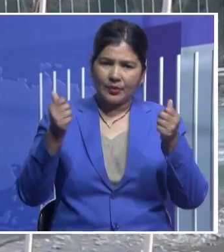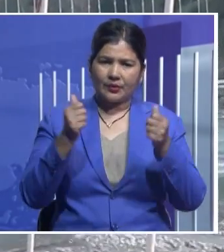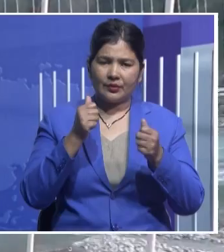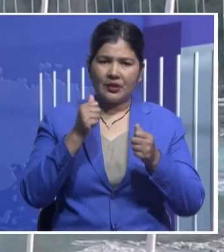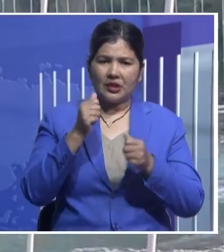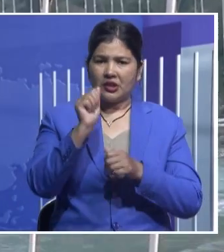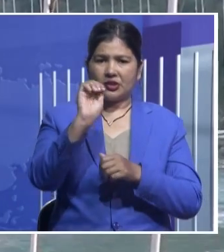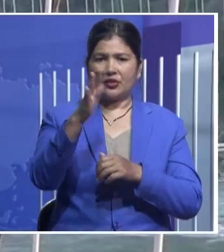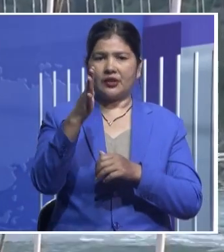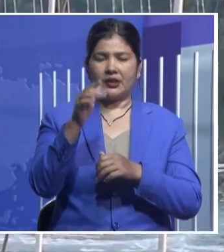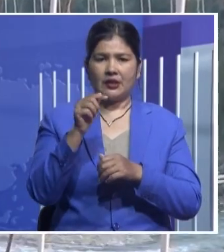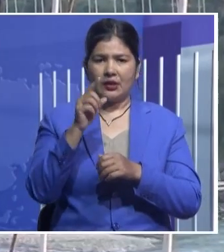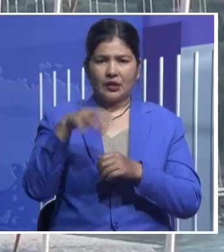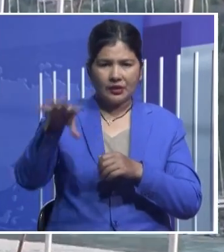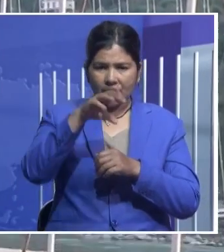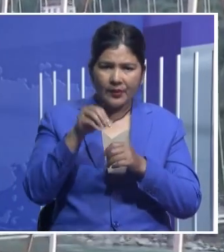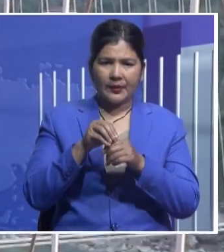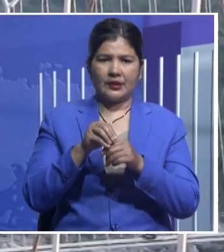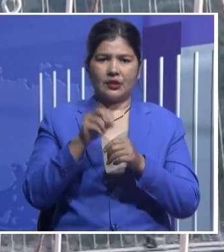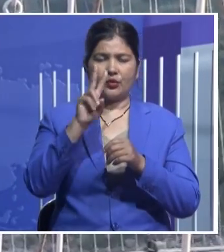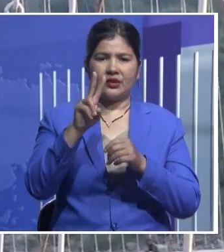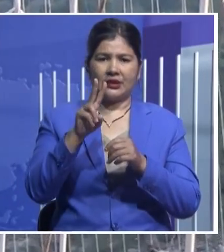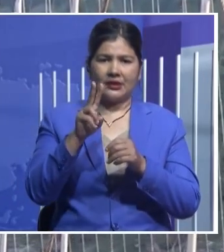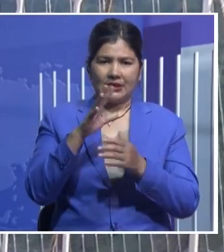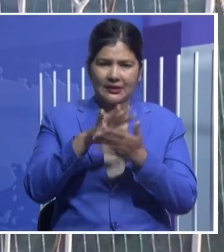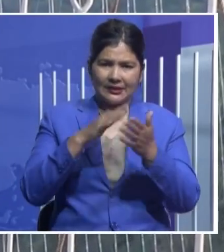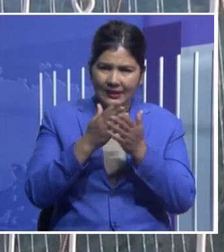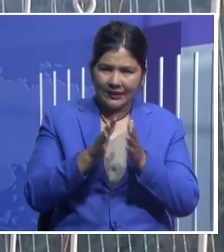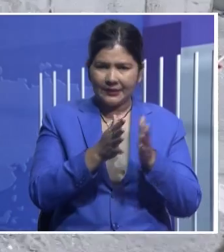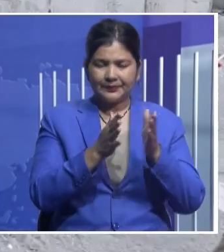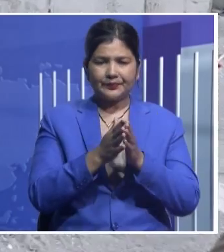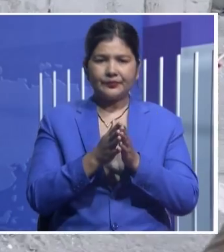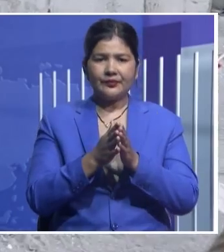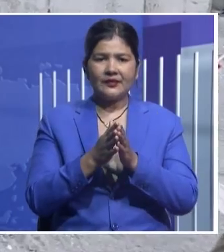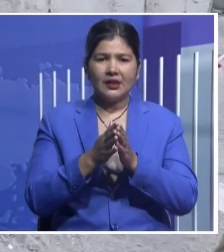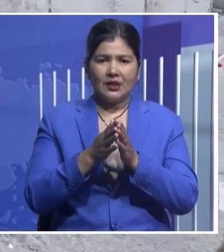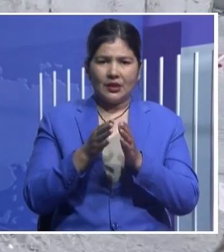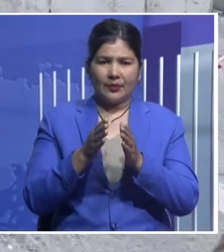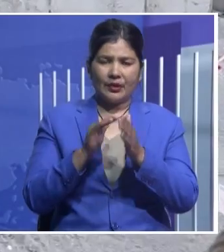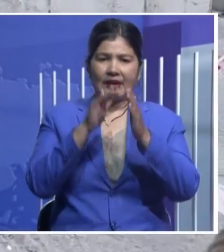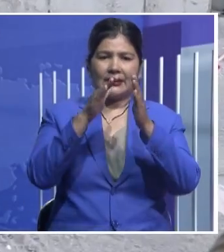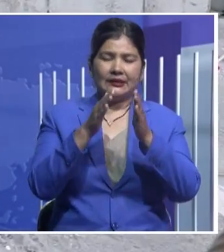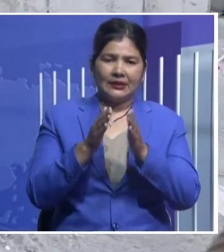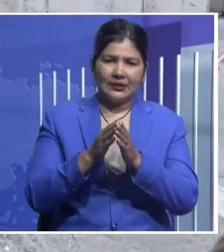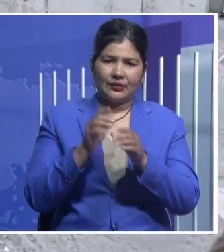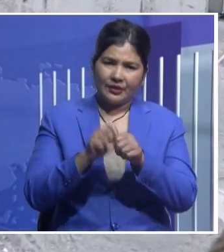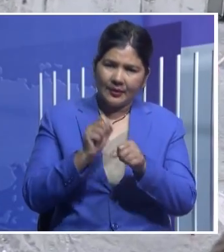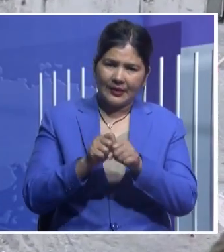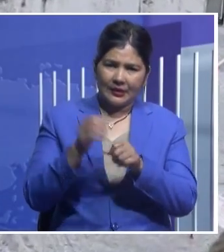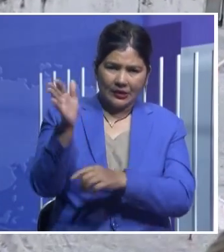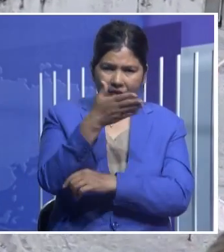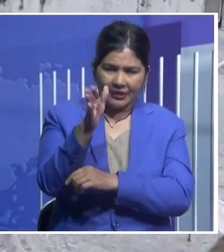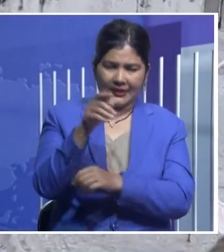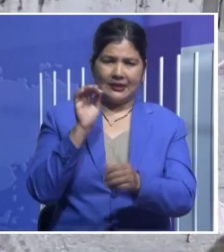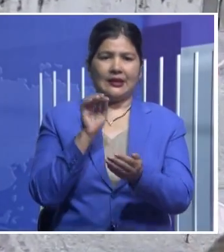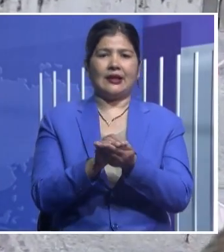सकेन। अहिले प्रत्येक लुठाको दुईतिर जाली, लाइटिङ, टपमा सोलार र भर्याङ रेलिङ निर्माण र झण्डा राख्ने